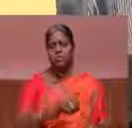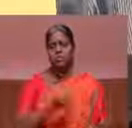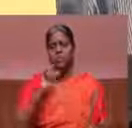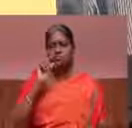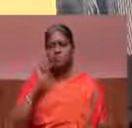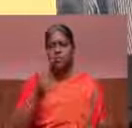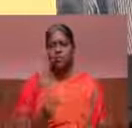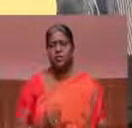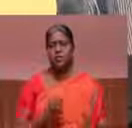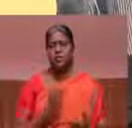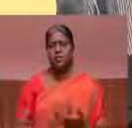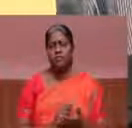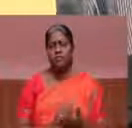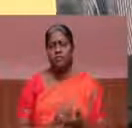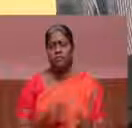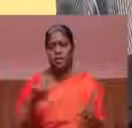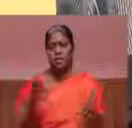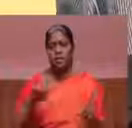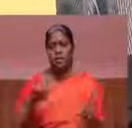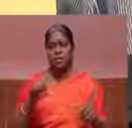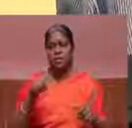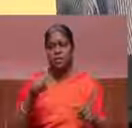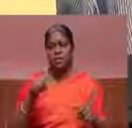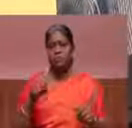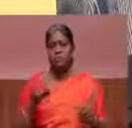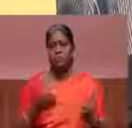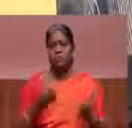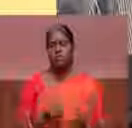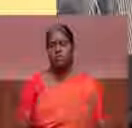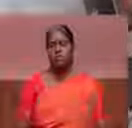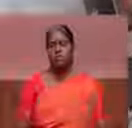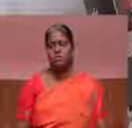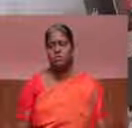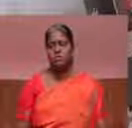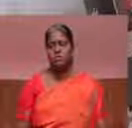அவர்களுக்கு தங்களது ஜனநாயக கடமையை நிலைநிறுத்துவதற்கு வழி செய்வோம்.